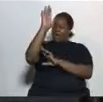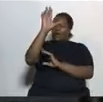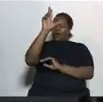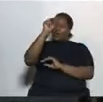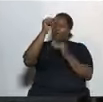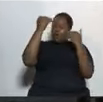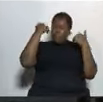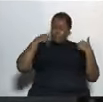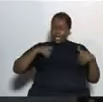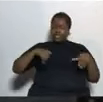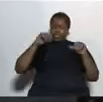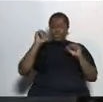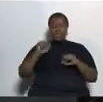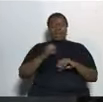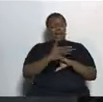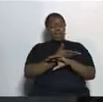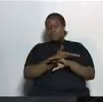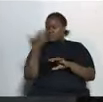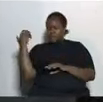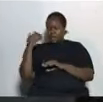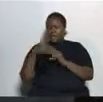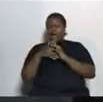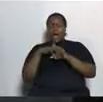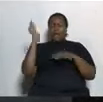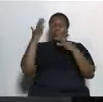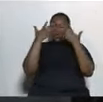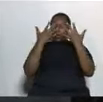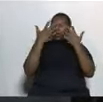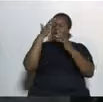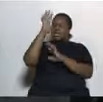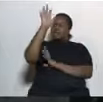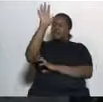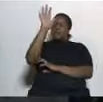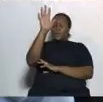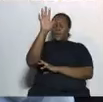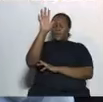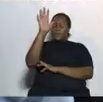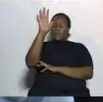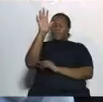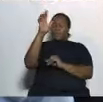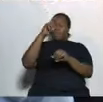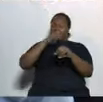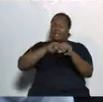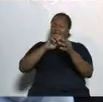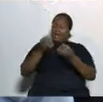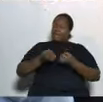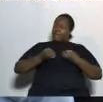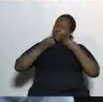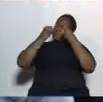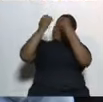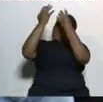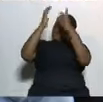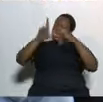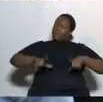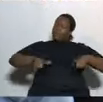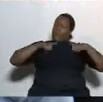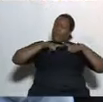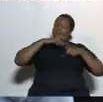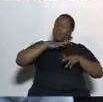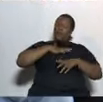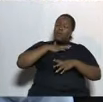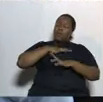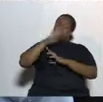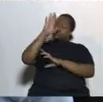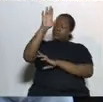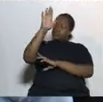can snatch it out of your hands. Hakuna anayeweza kutuchukua katika mikono yako. When we give our lives to you, tunatoa maisha yetu kwako,